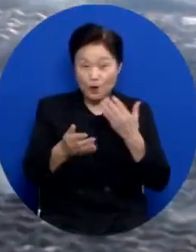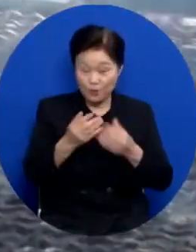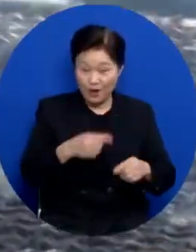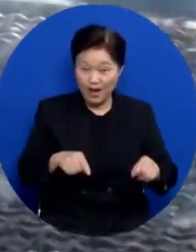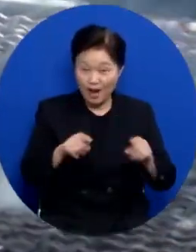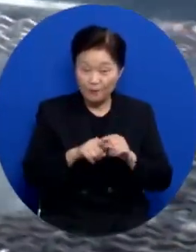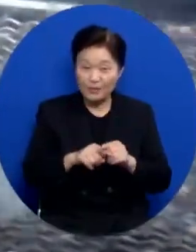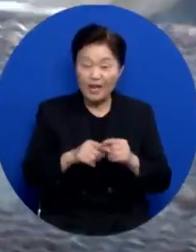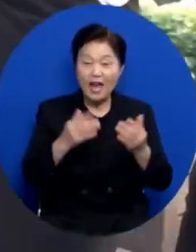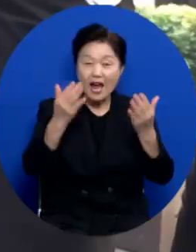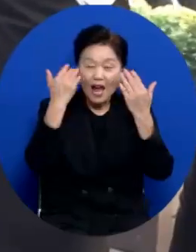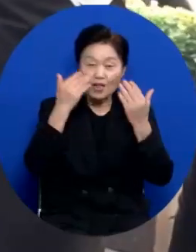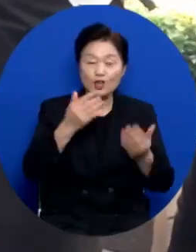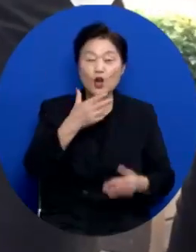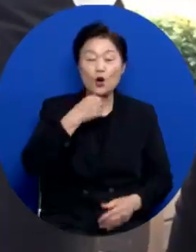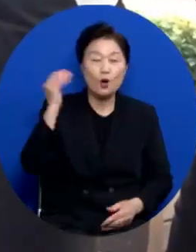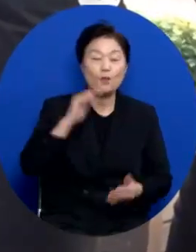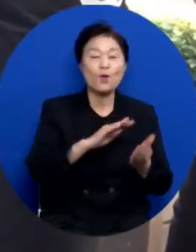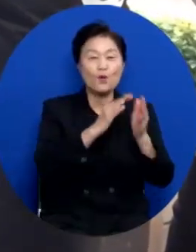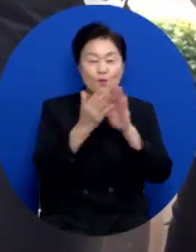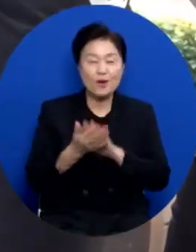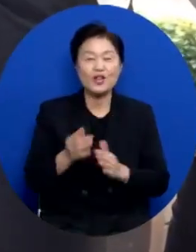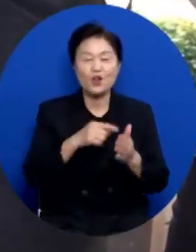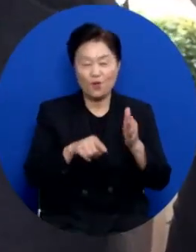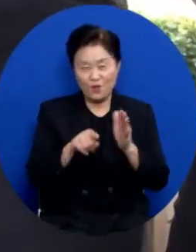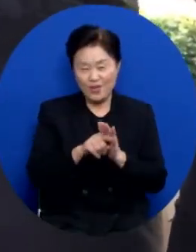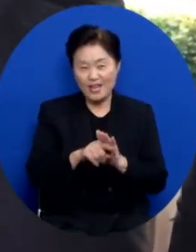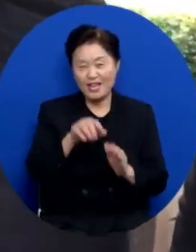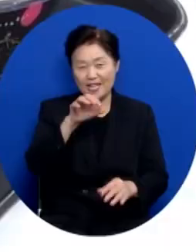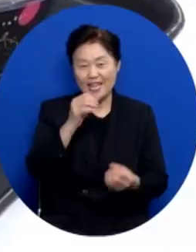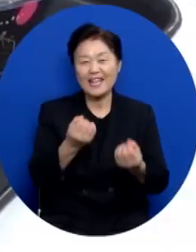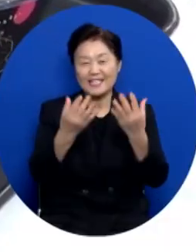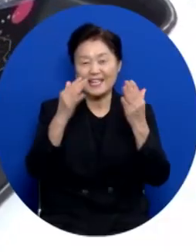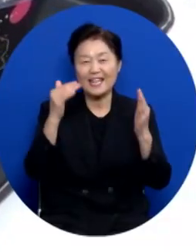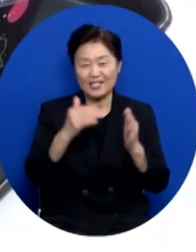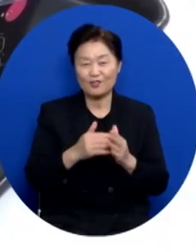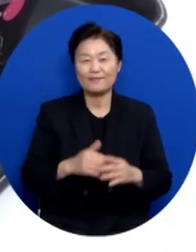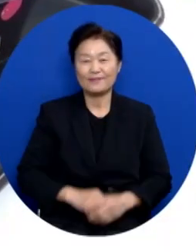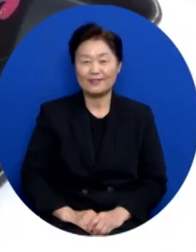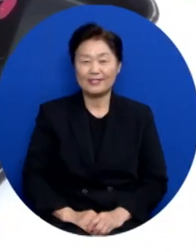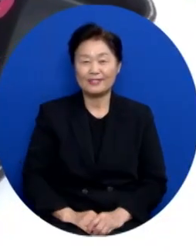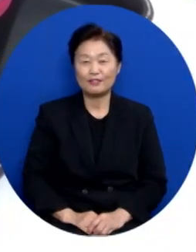캠퍼스 복음화 일주의 기회를 주는 장이었습니다. CTS 뉴스 장현수입니다.